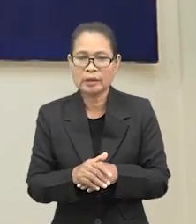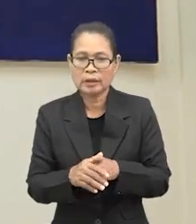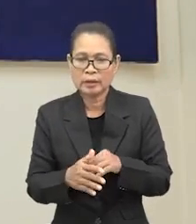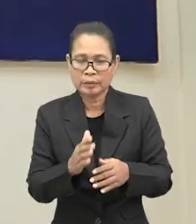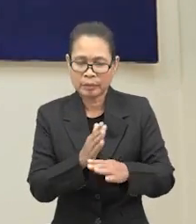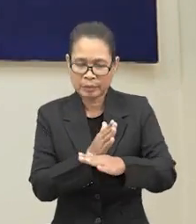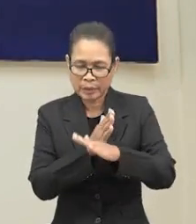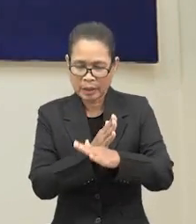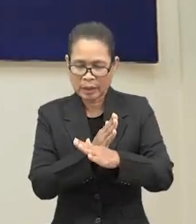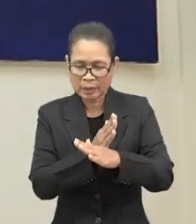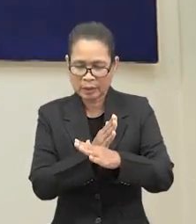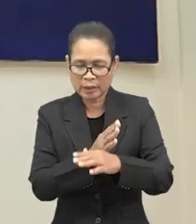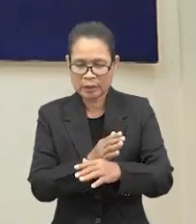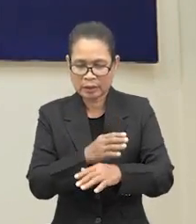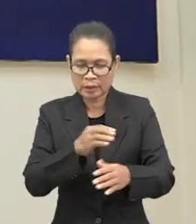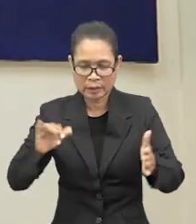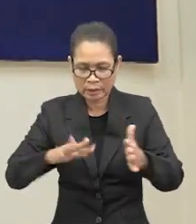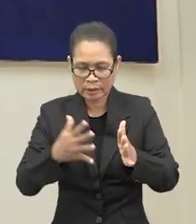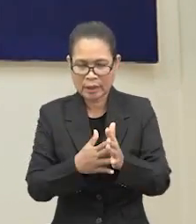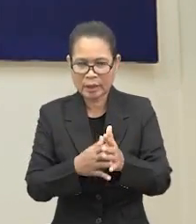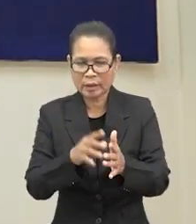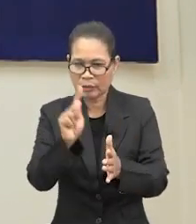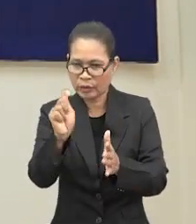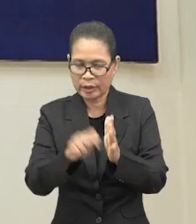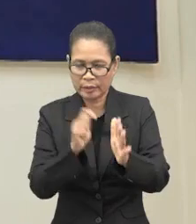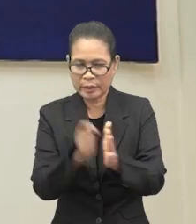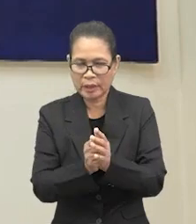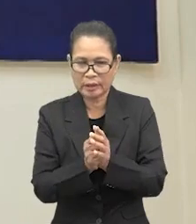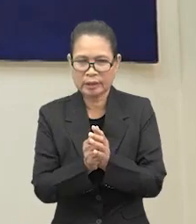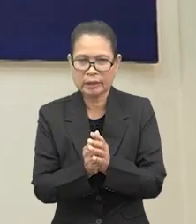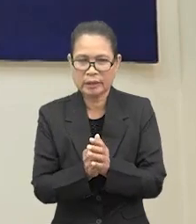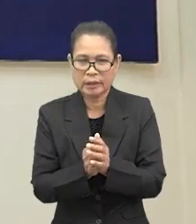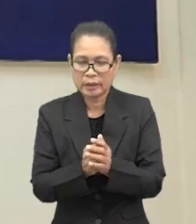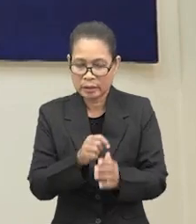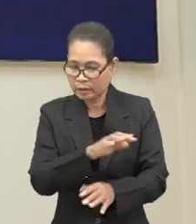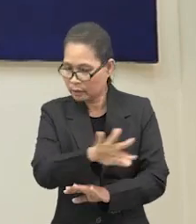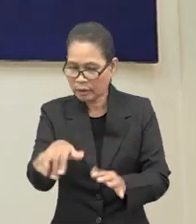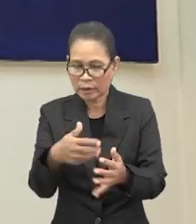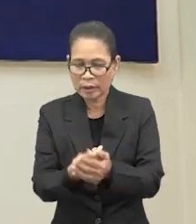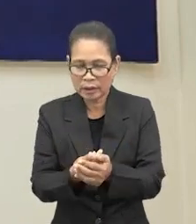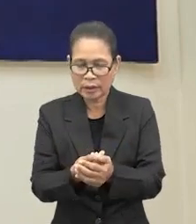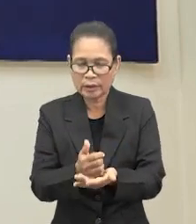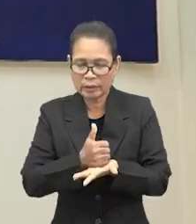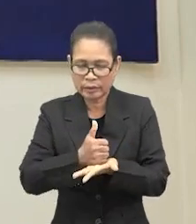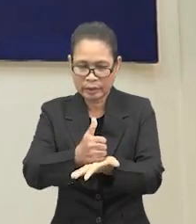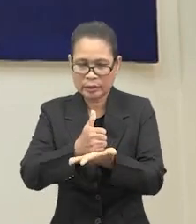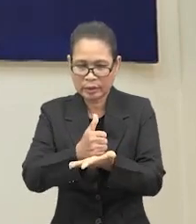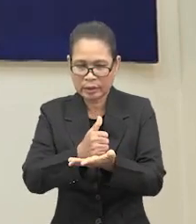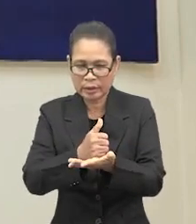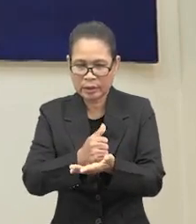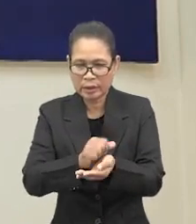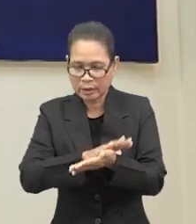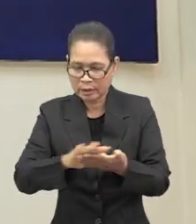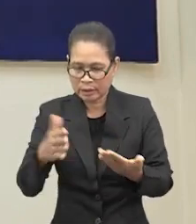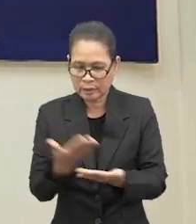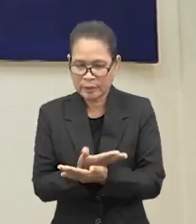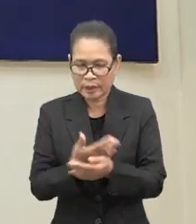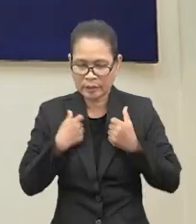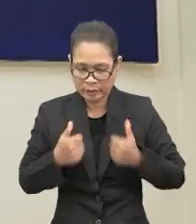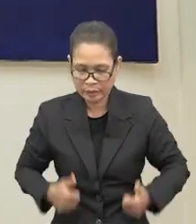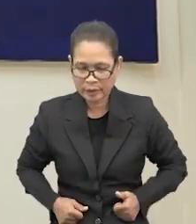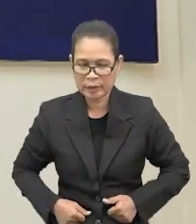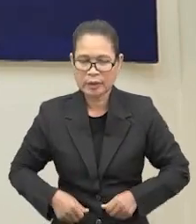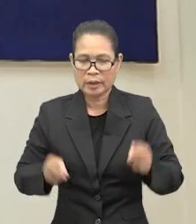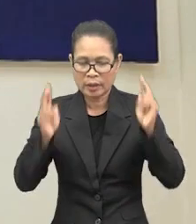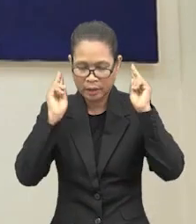sạc xa, mùi rồi dạ mộc hời. Nhưng chẳng, xong con từng ọc ní, chúi thai đẹp xa à nà mai khá luôn, đòi án